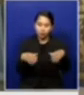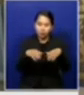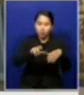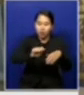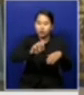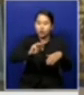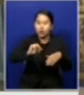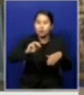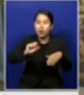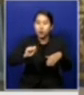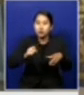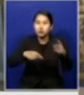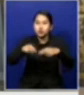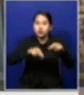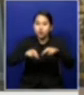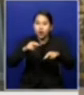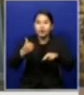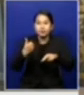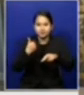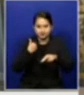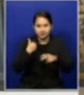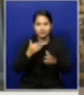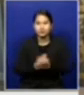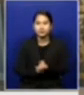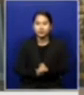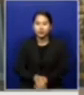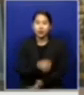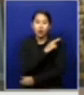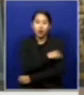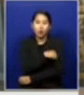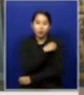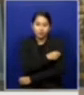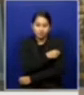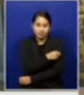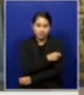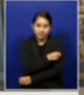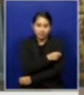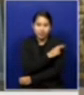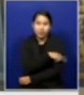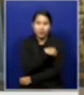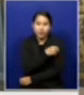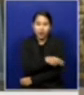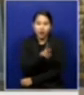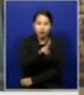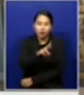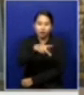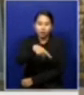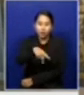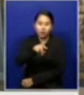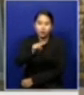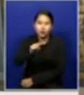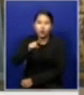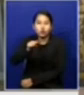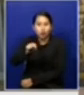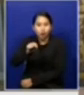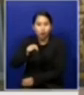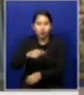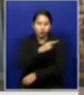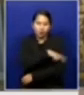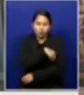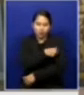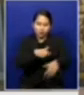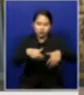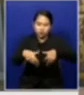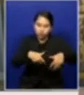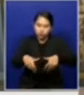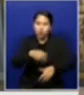1คนต่อประมาณ10ครอบครัวมีโรงพยาบาลส่งเสริมสุขภาพตำบลมีโรงพยาบาลชุมชนโรงพยาบาลจังหวัด